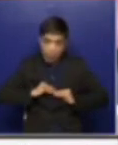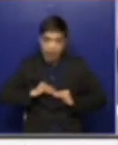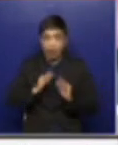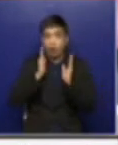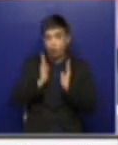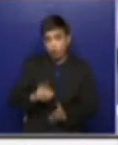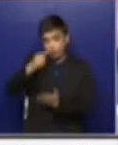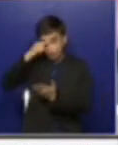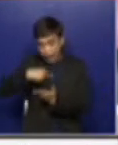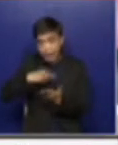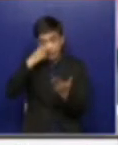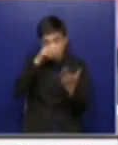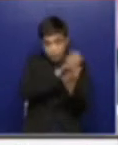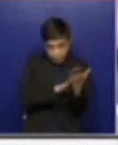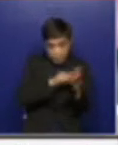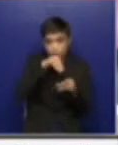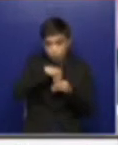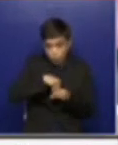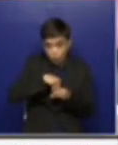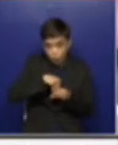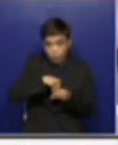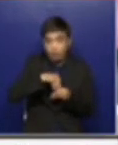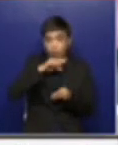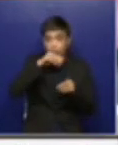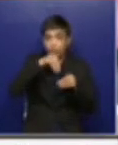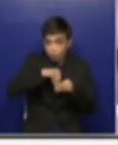ใหม่ถ้าตั้งสำนักงาน